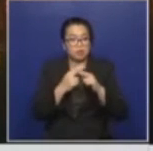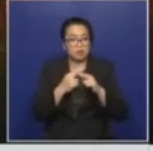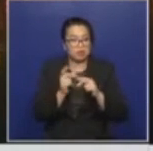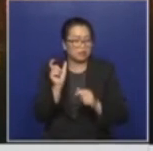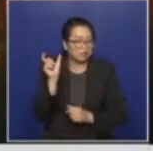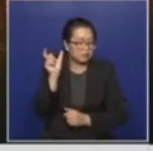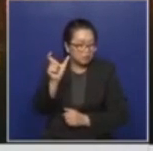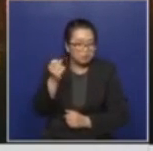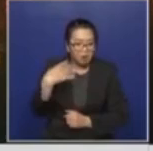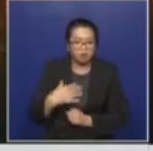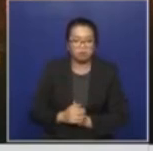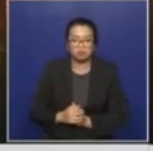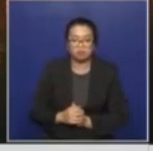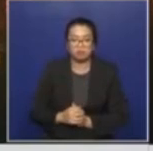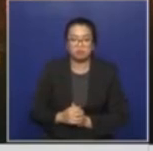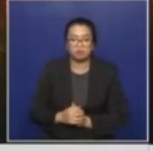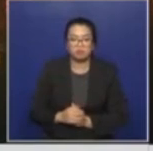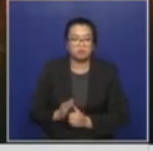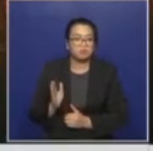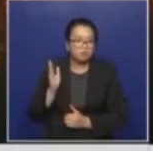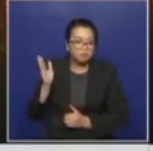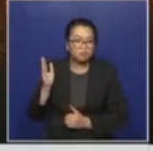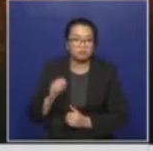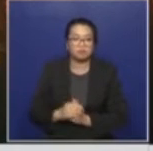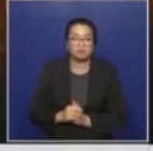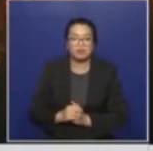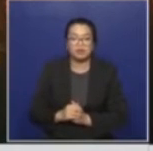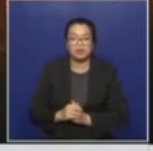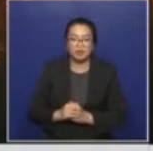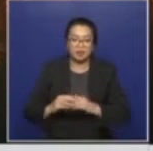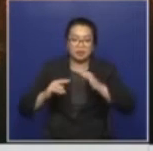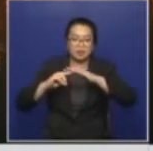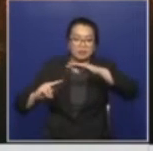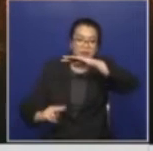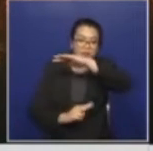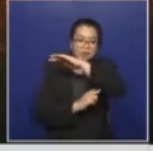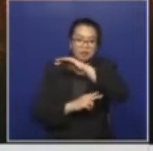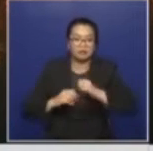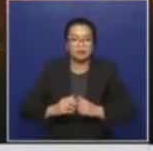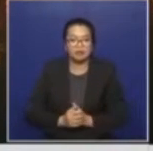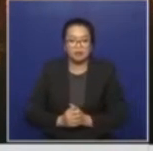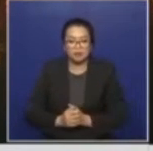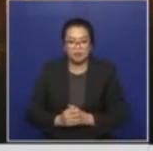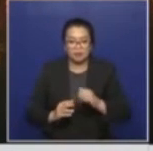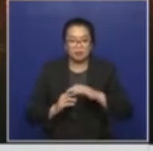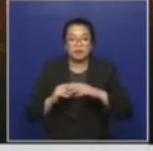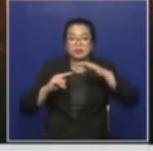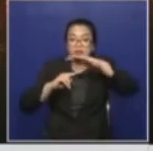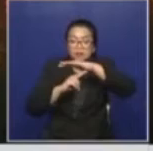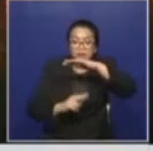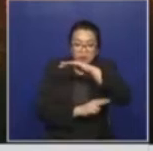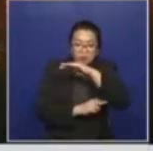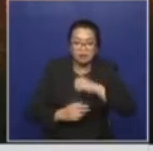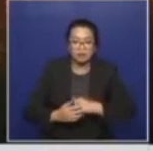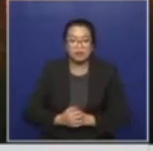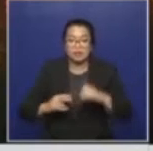ตั้งชื่อมันบอกยุทธการสะพานมัคควานรังสรรค์ครับ19กันยา